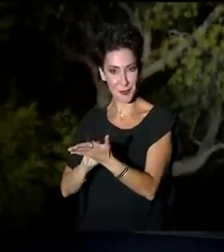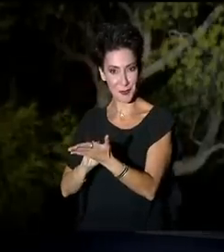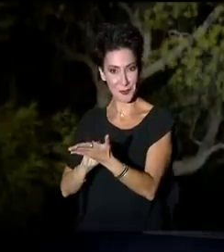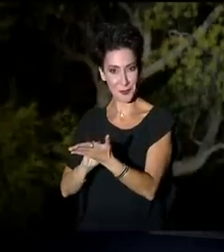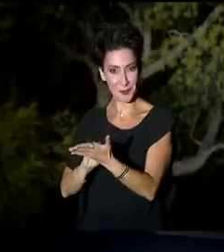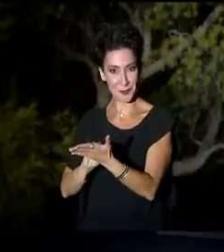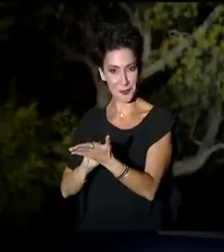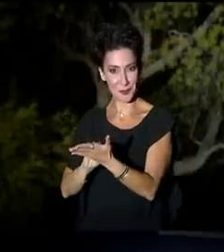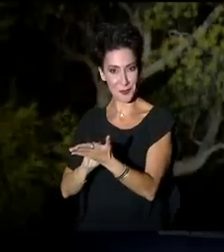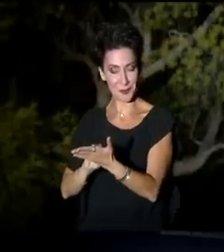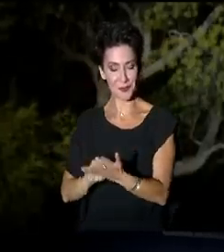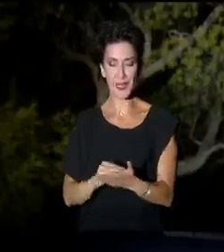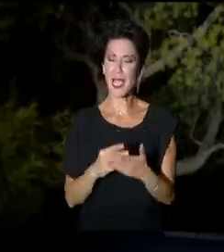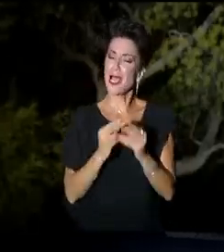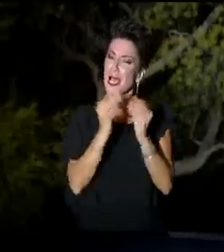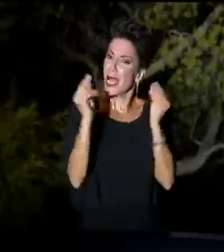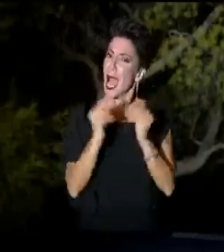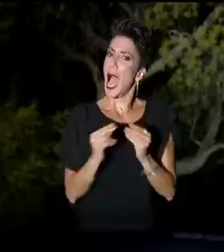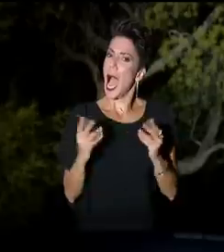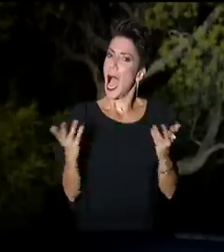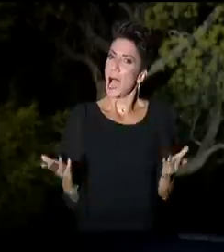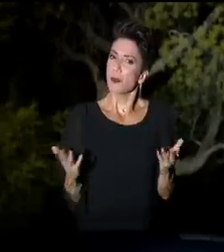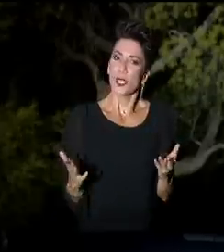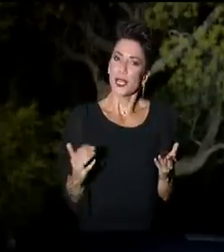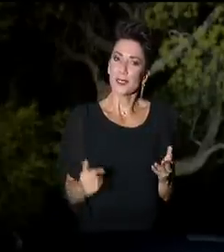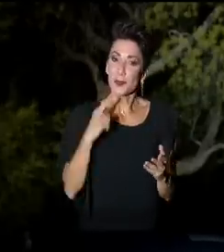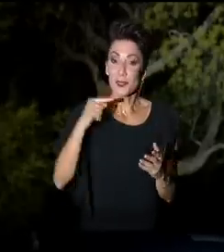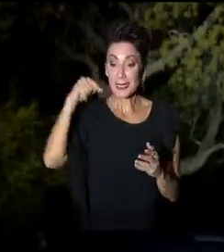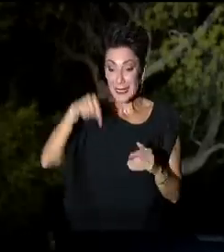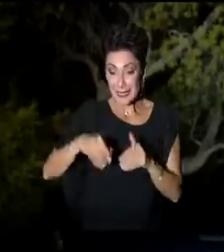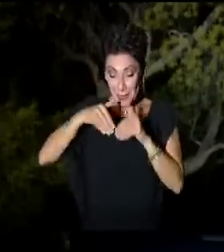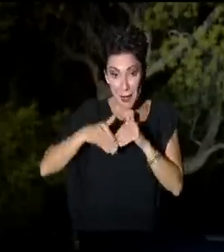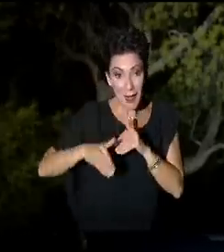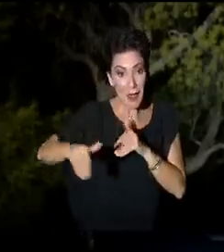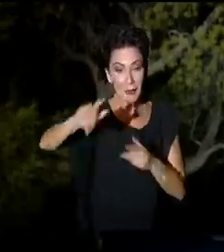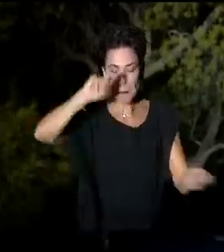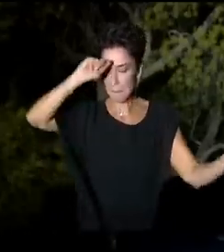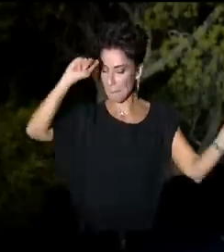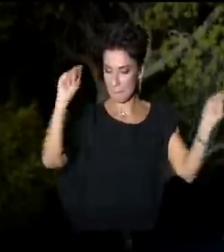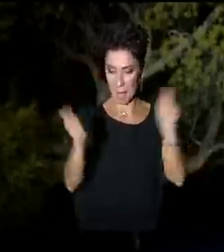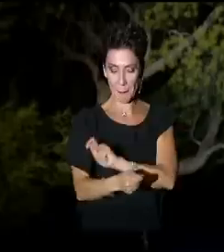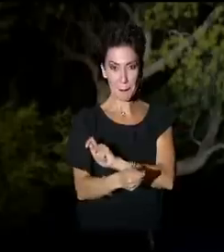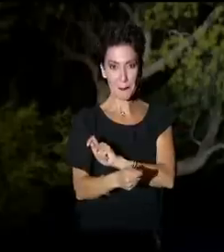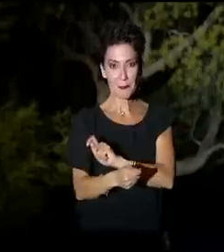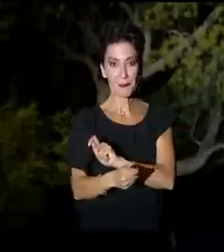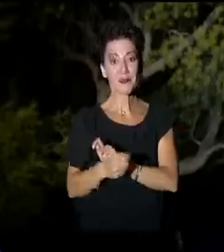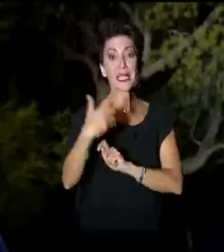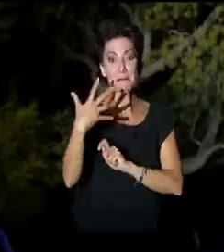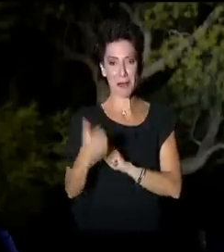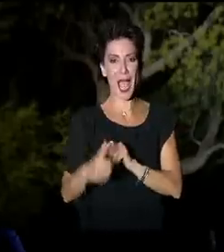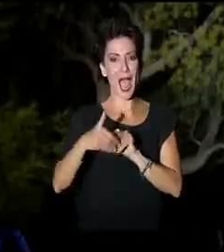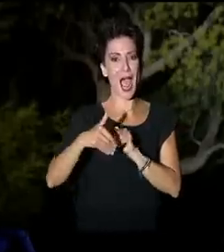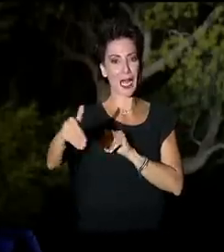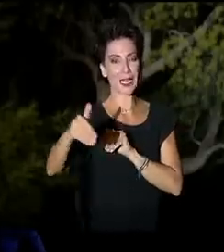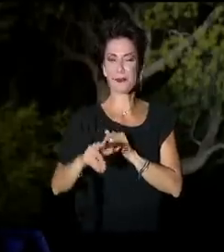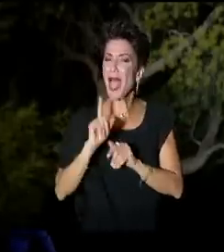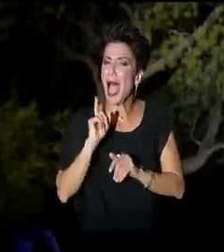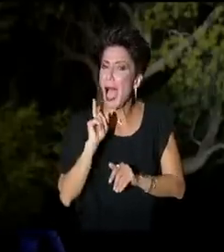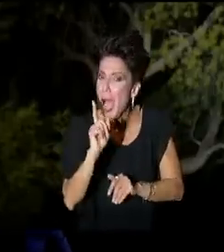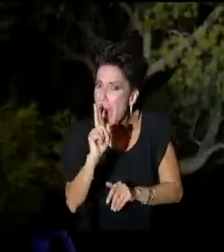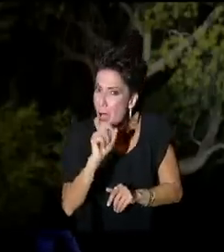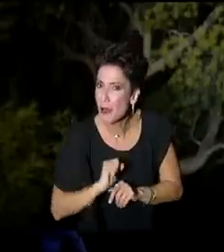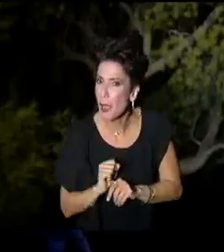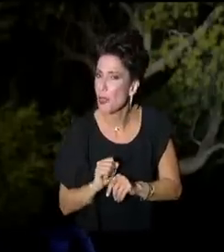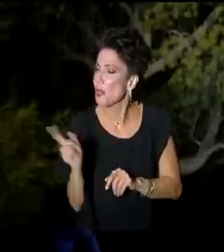Η αλλαγή, συνεπώς, που δρομολογείται σήμερα, δεν ήταν μία απλή